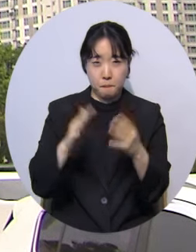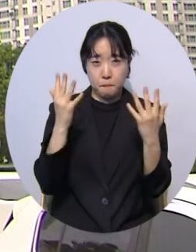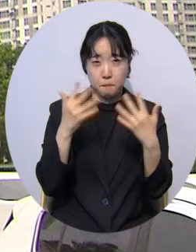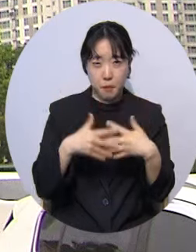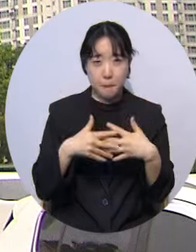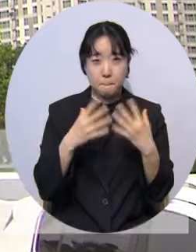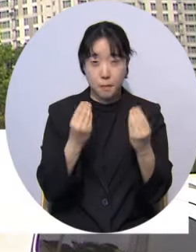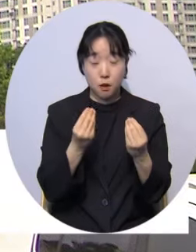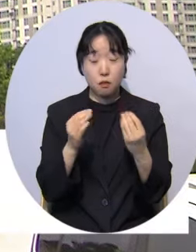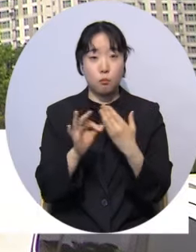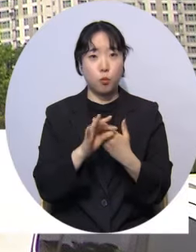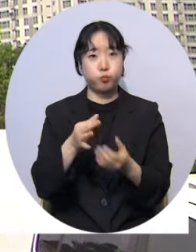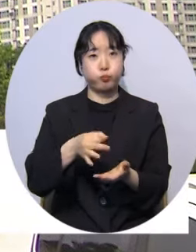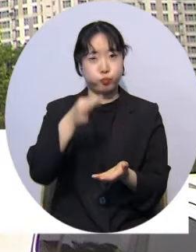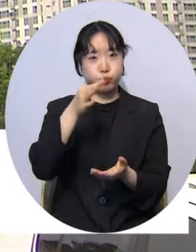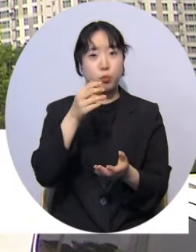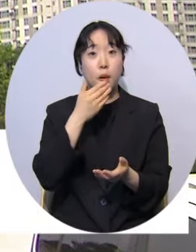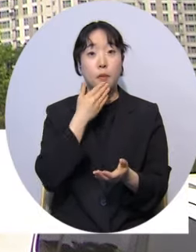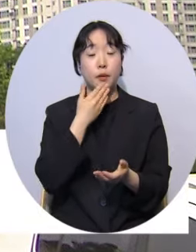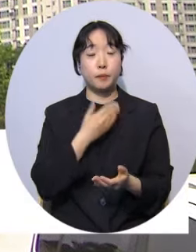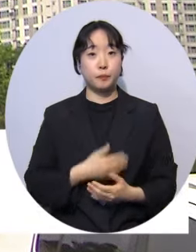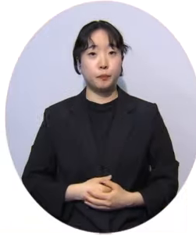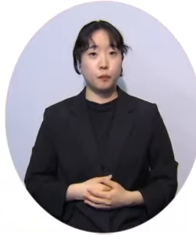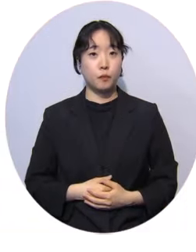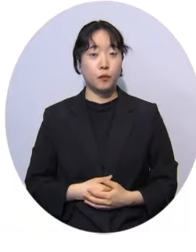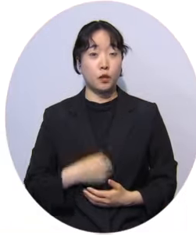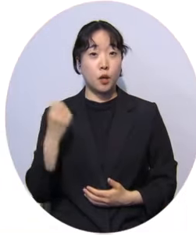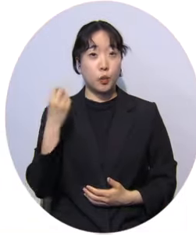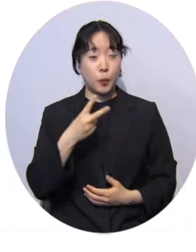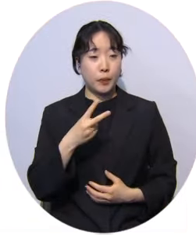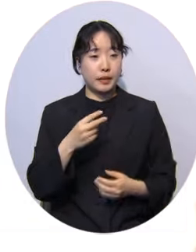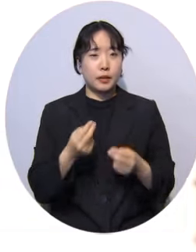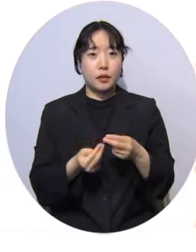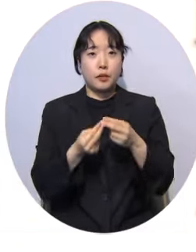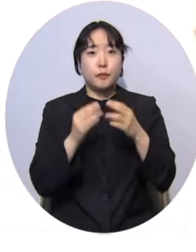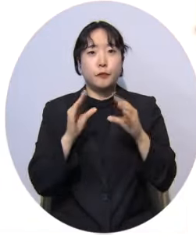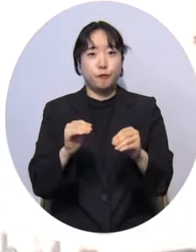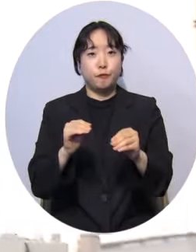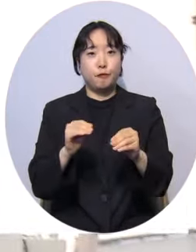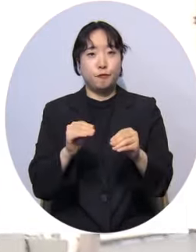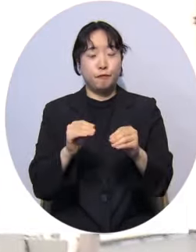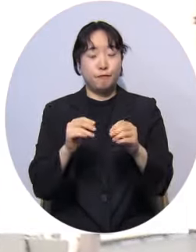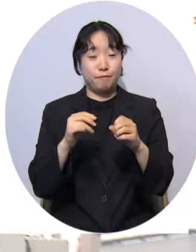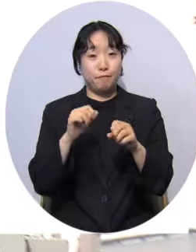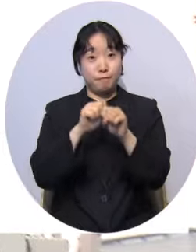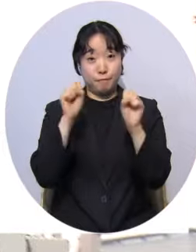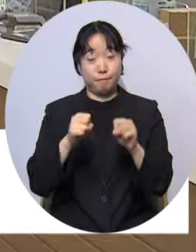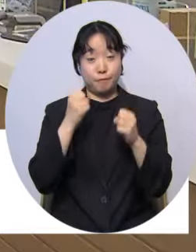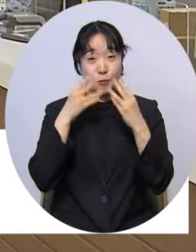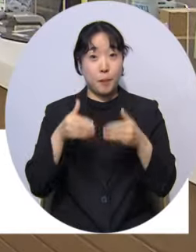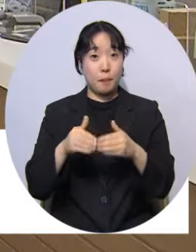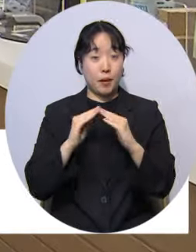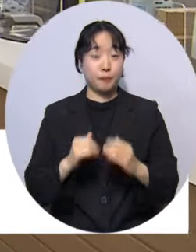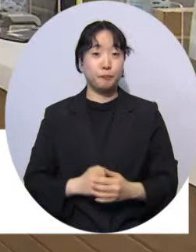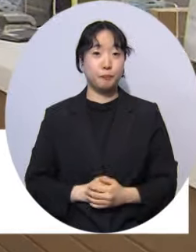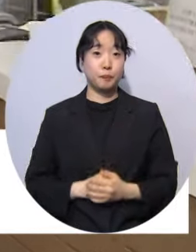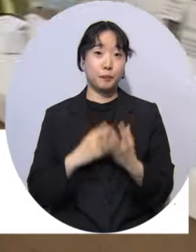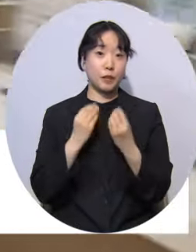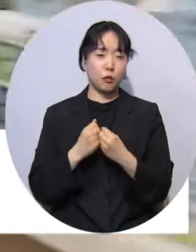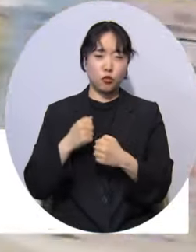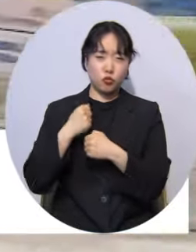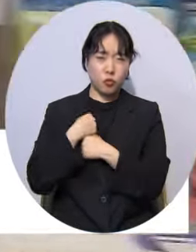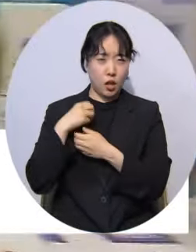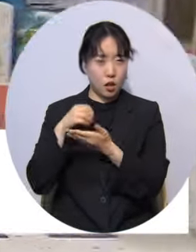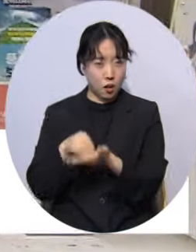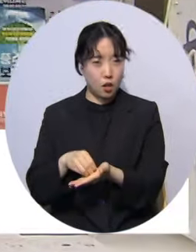또 올해부터는 가입 유지율을 높이기 위해 적립 중지 제도가 개선됩니다. 군입대, 임신, 출산 등으로 인한